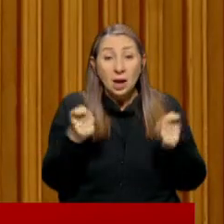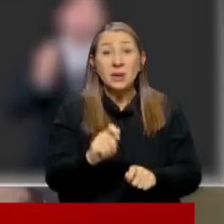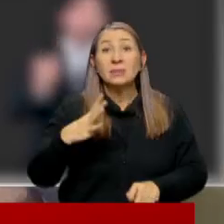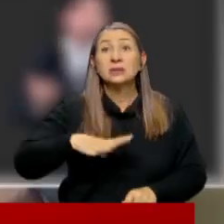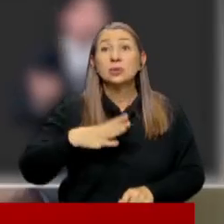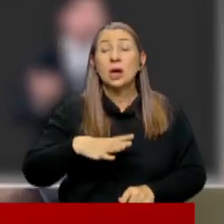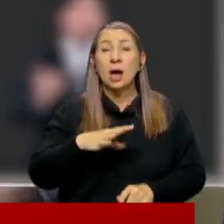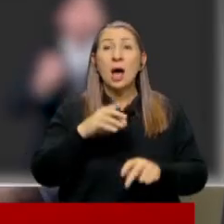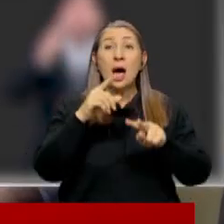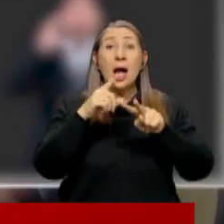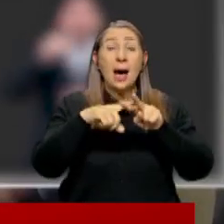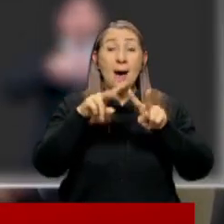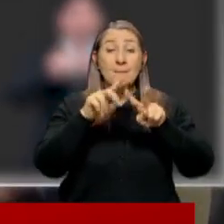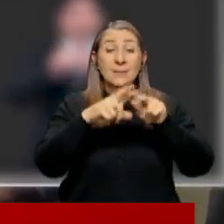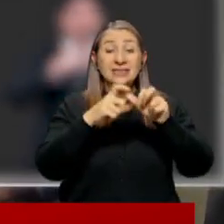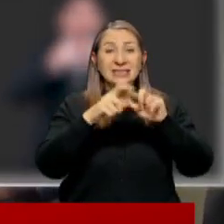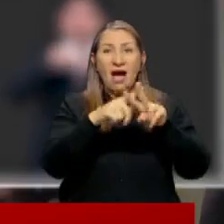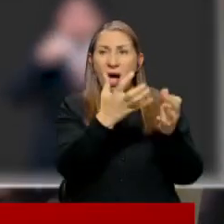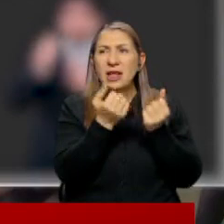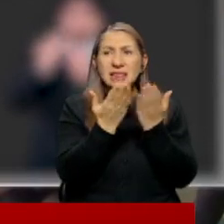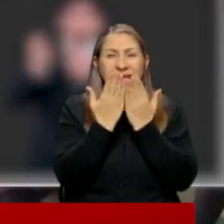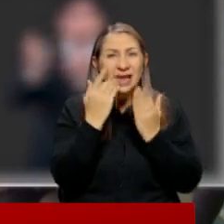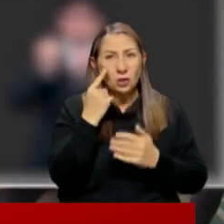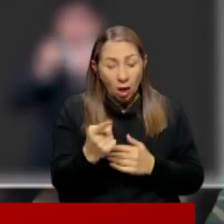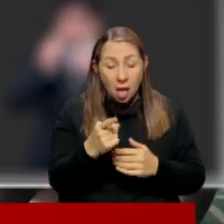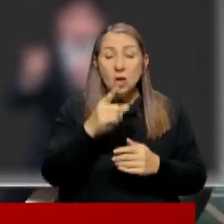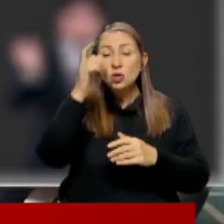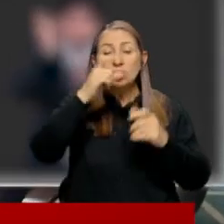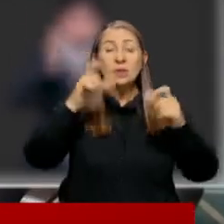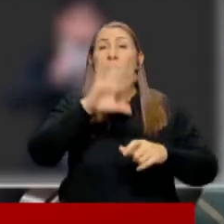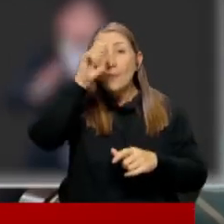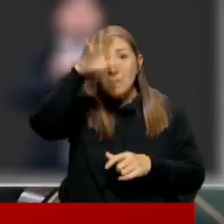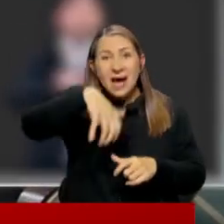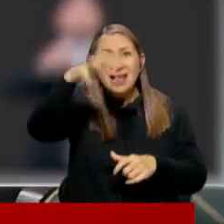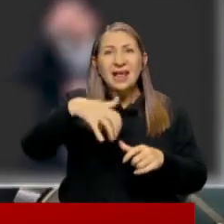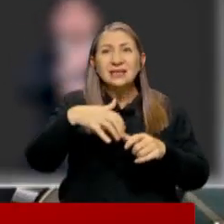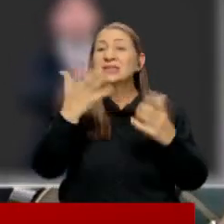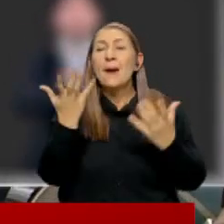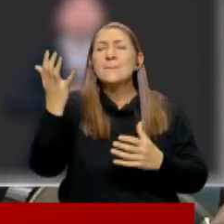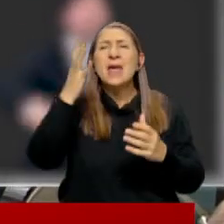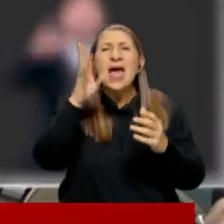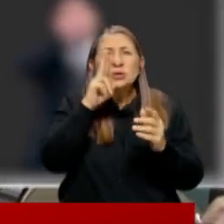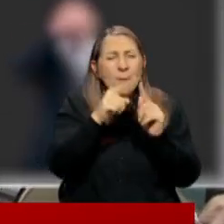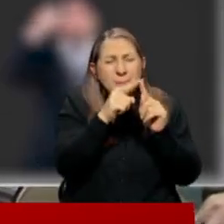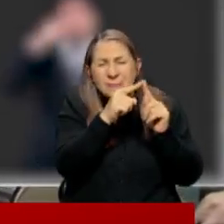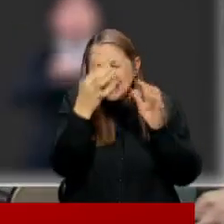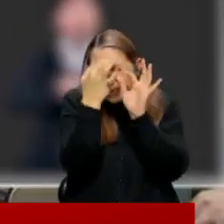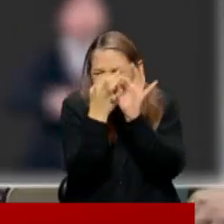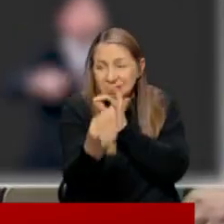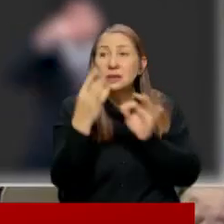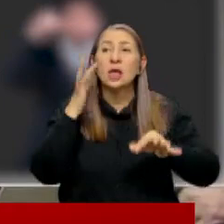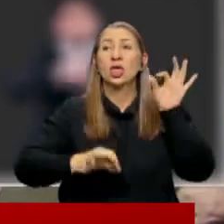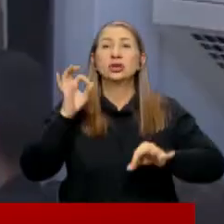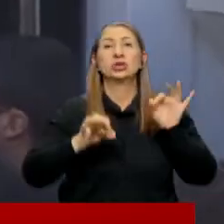istiyorlar ama sıradan alınan dersler ışığında ülkemizdeki tüm madenlerin durumları baştan sona gözden